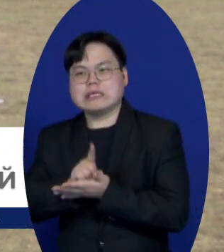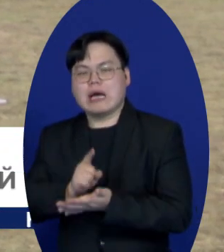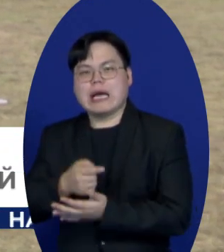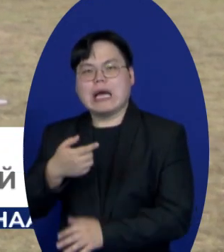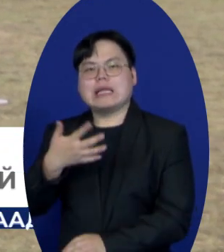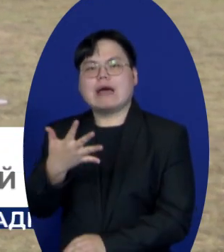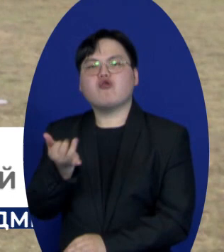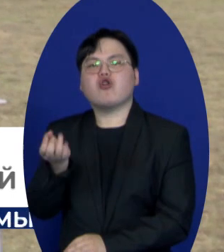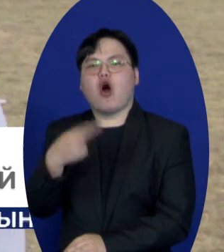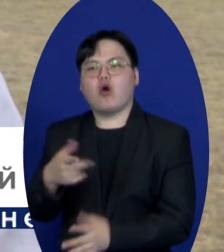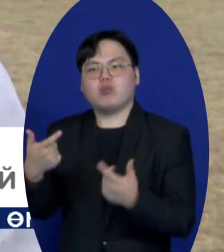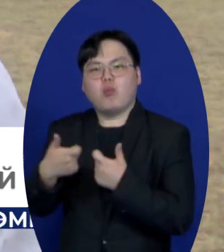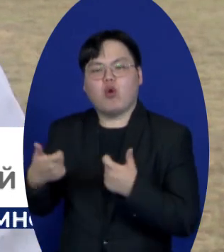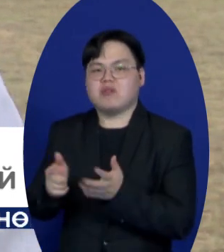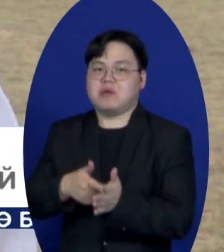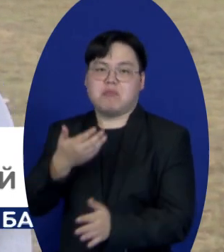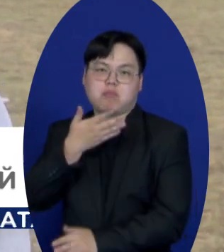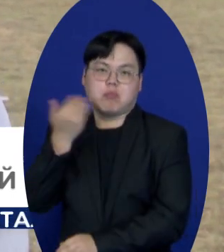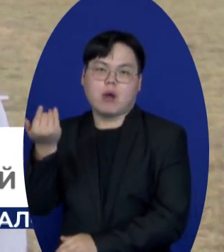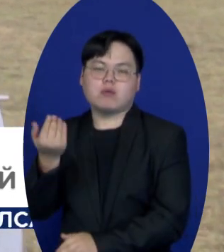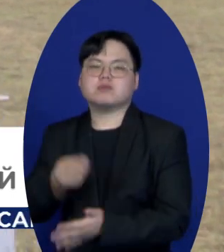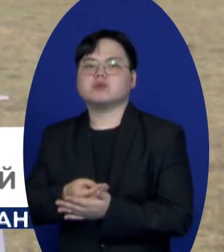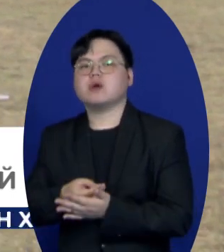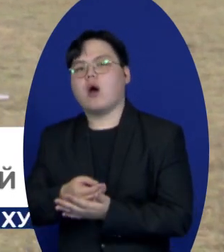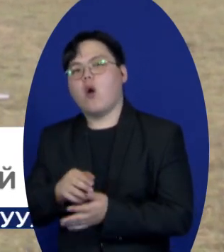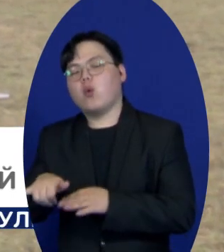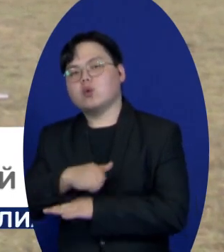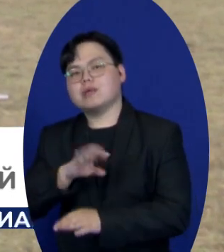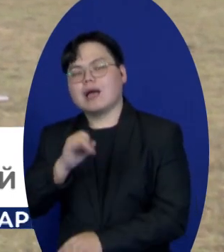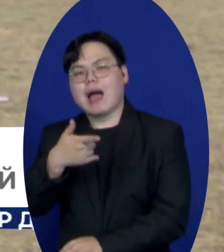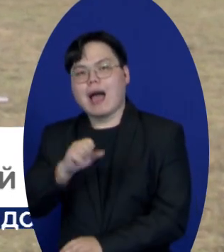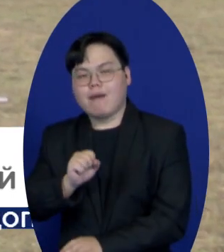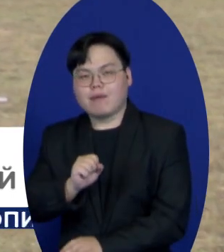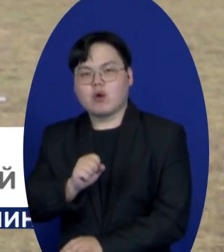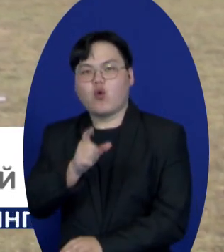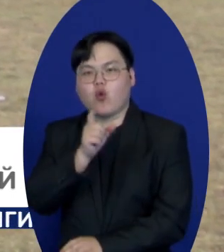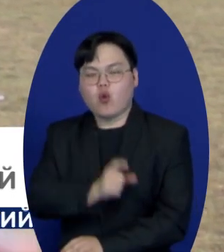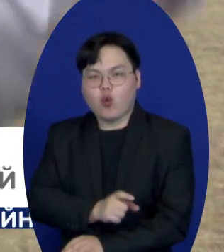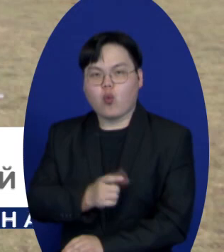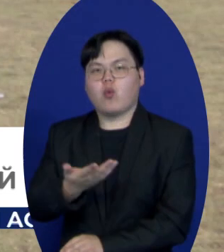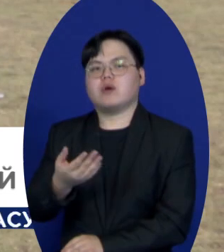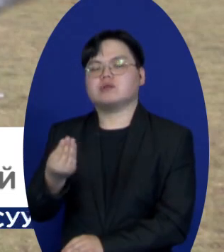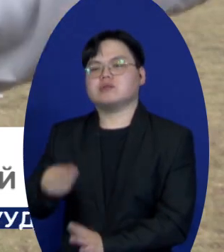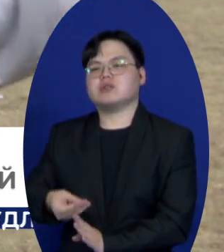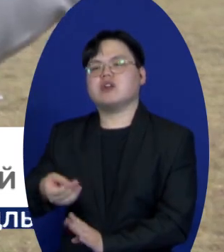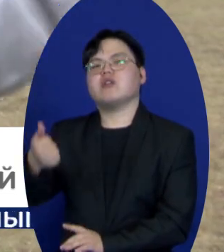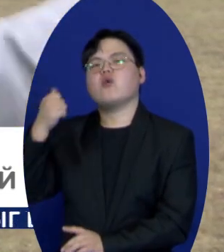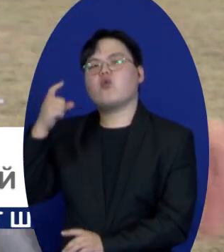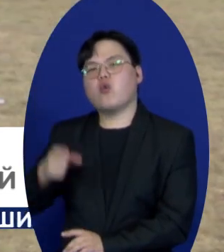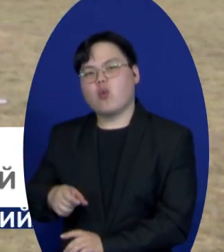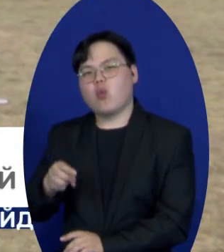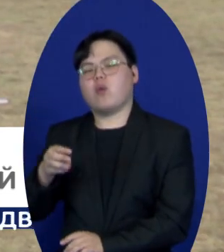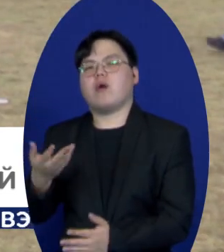ш. Энд байгаа усын авраг малчин мөнх эрдэнийх, тэр могдод байгаа одоо тангадаах, тэнд байгаа бүрүүсрэнгийнх ган